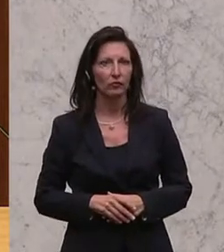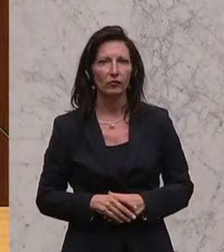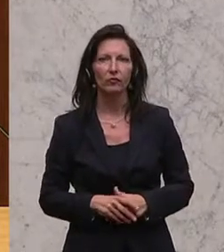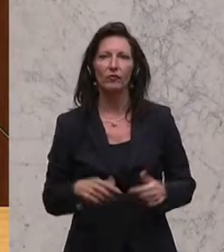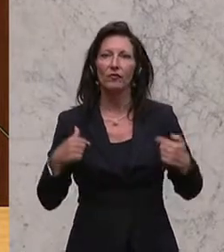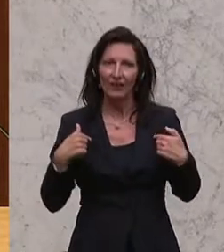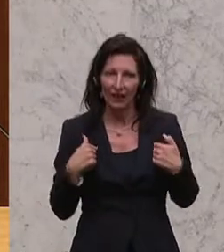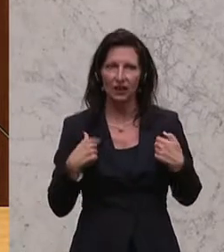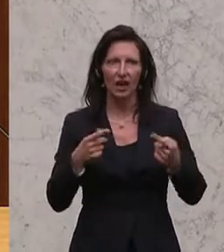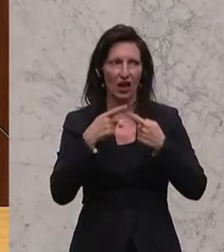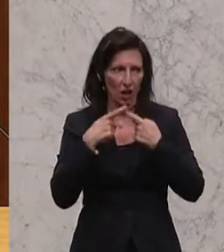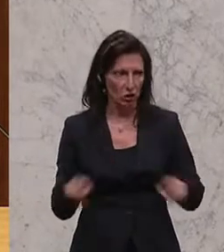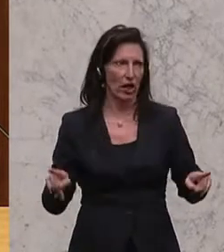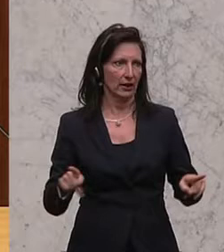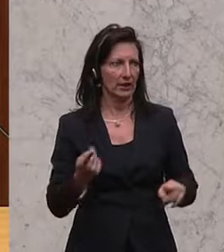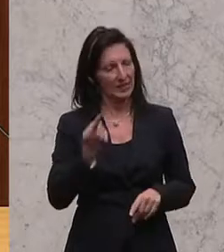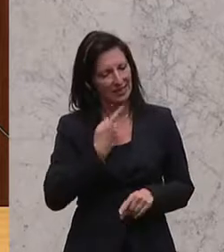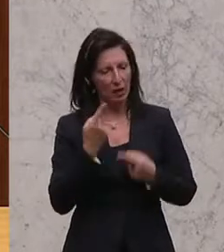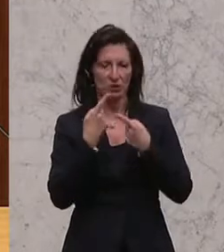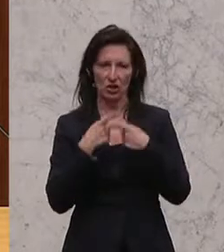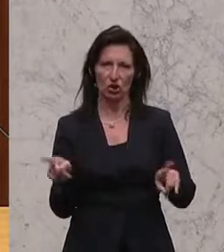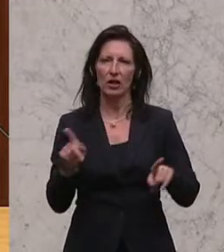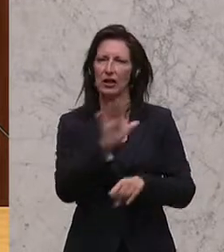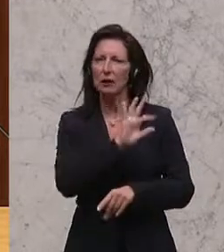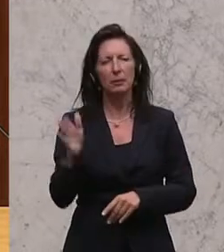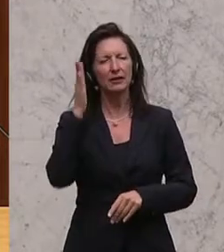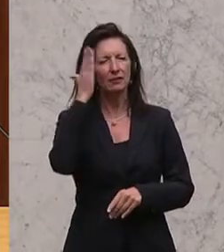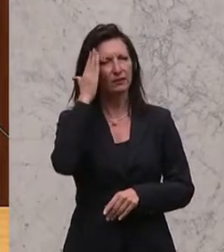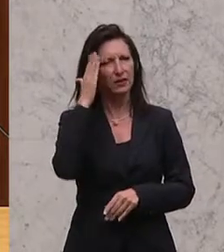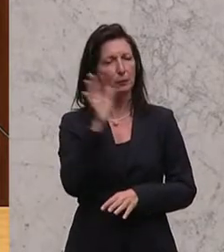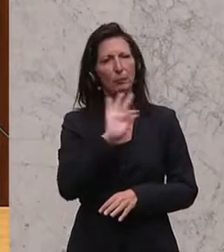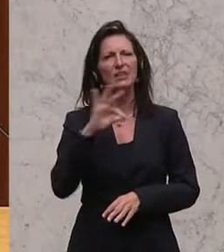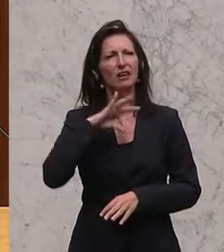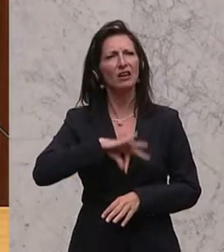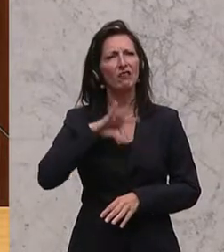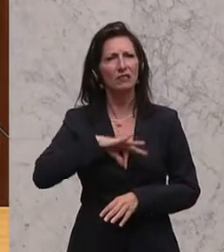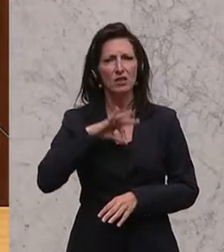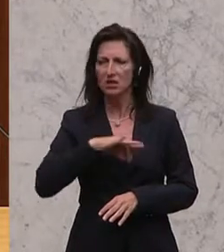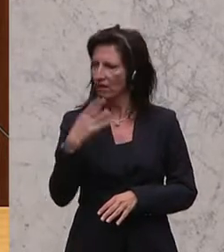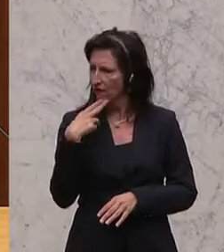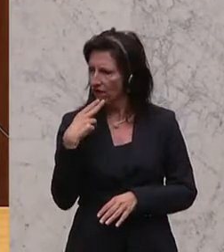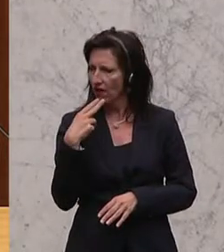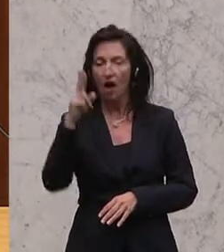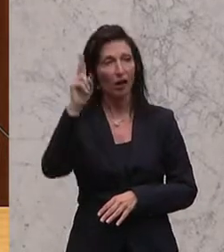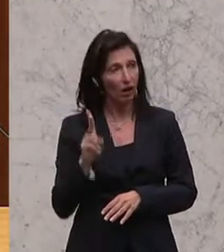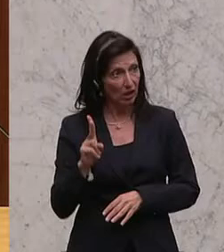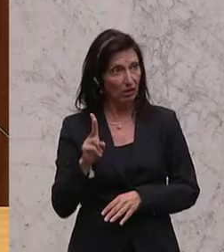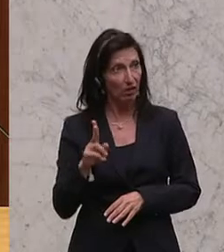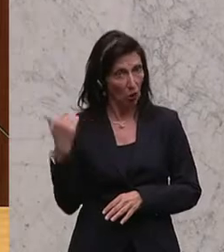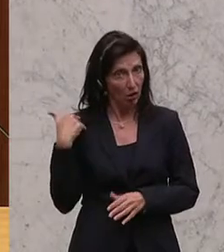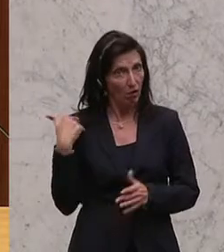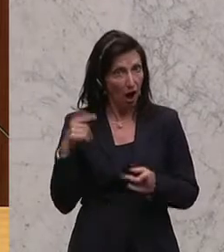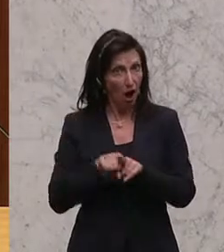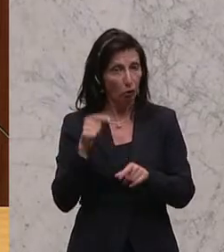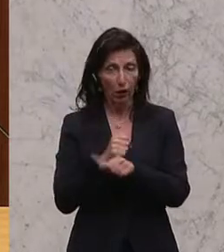Ich entscheide eigenständig nach bestem Wissen und Gewissen für einen, oder einen Kandidaten oder eine Kandidatin. Und das haben wir auch gemacht und das haben